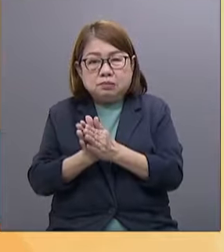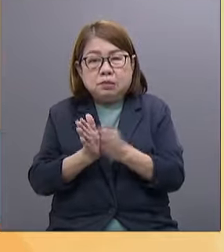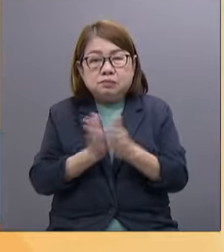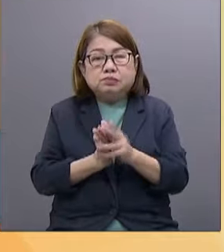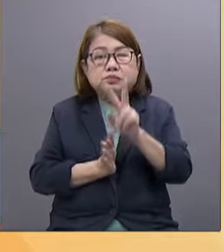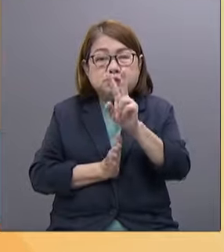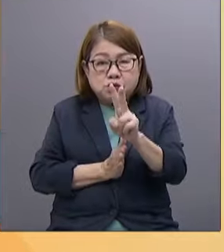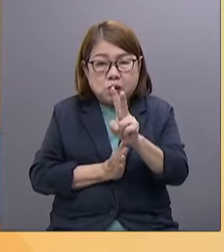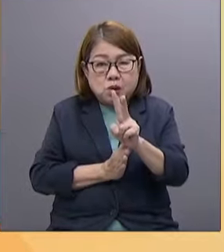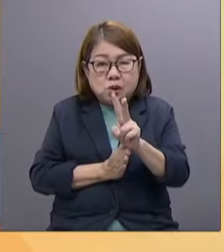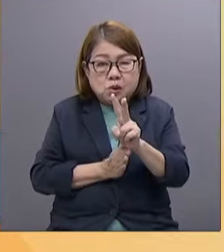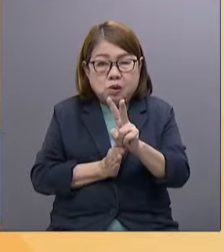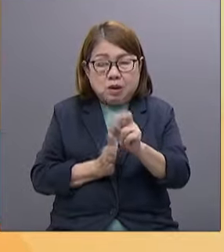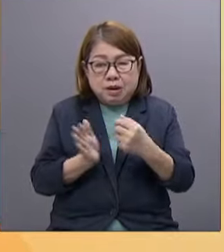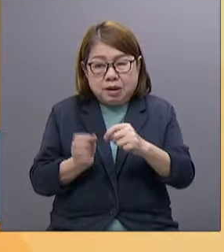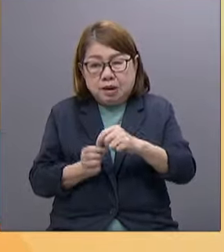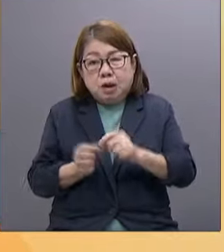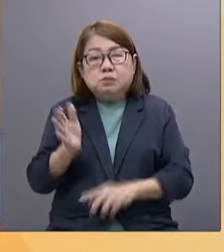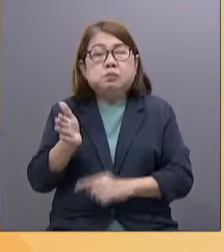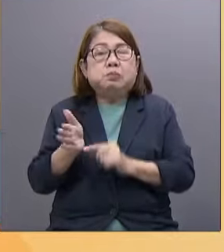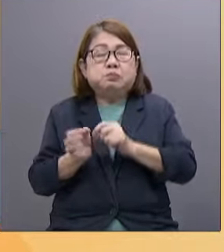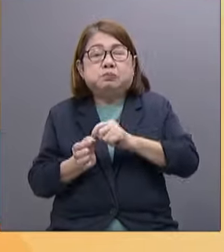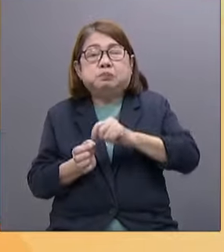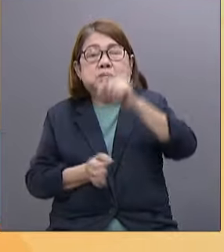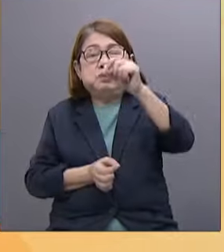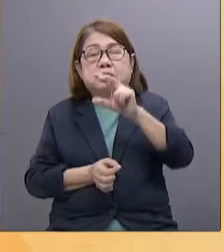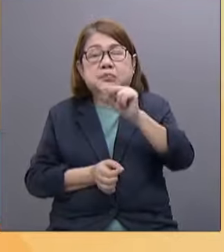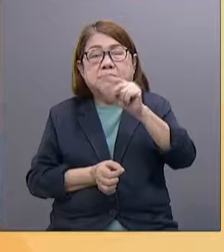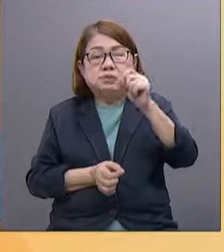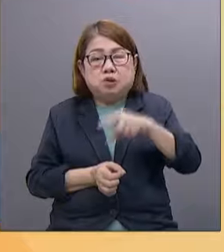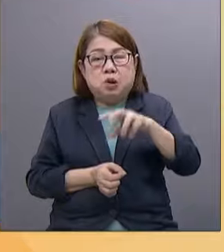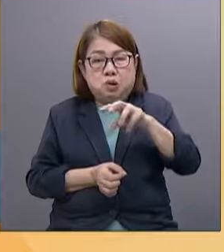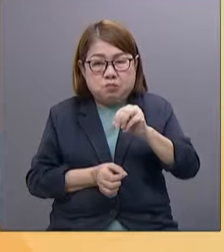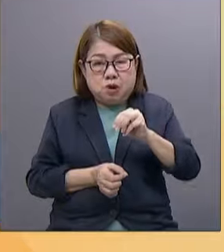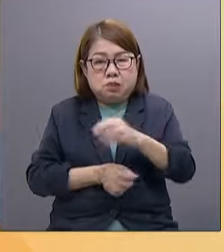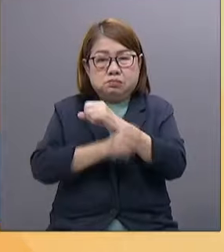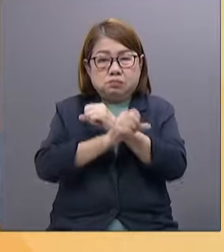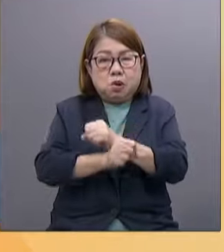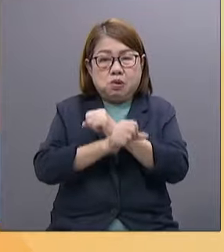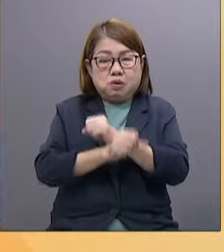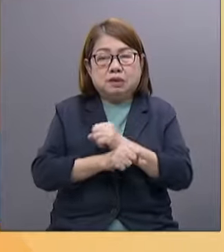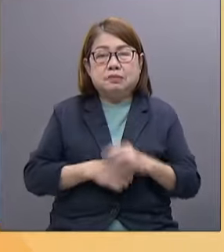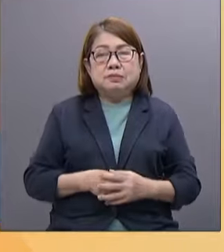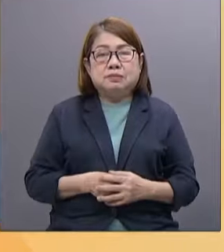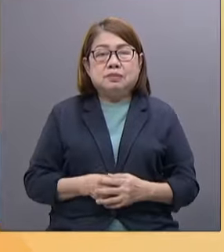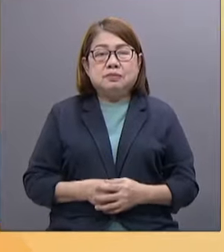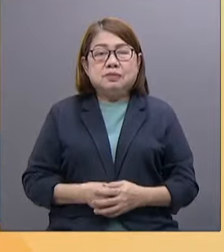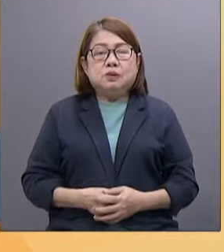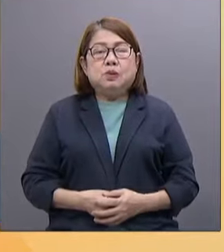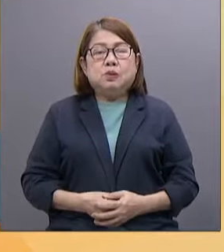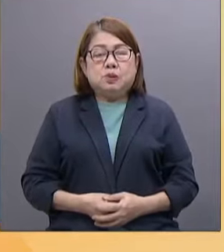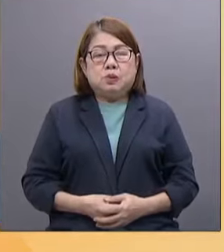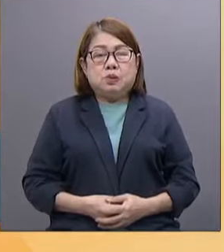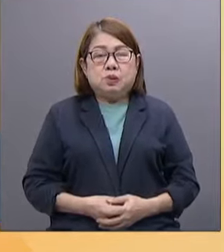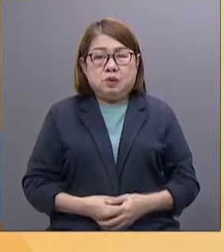จากพื้นดินนะครับไปจนถึงเลยหลังคาไป 30ซมนะครับเป็นเราเรียกว่า compartmentคอืนะคะก็จริงๆ